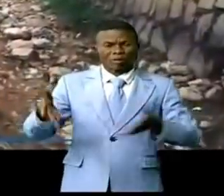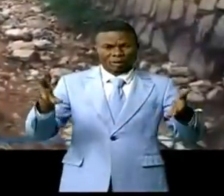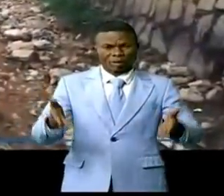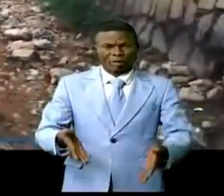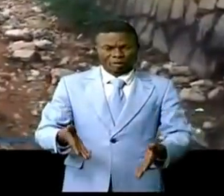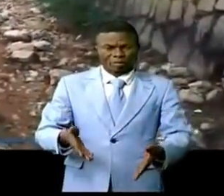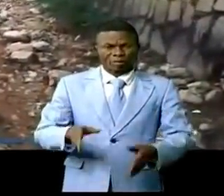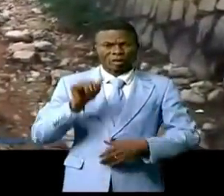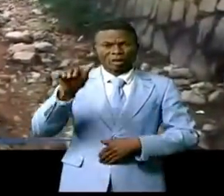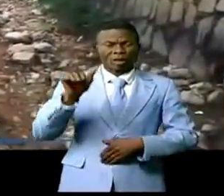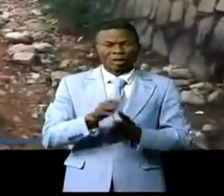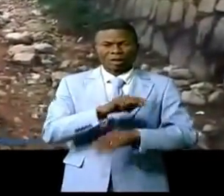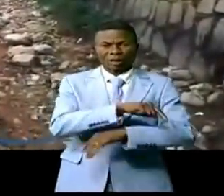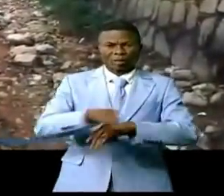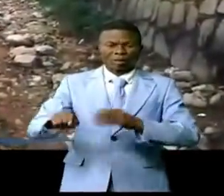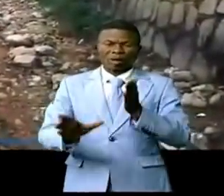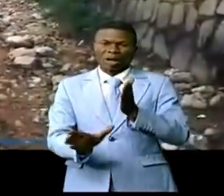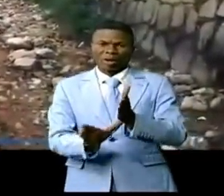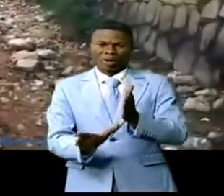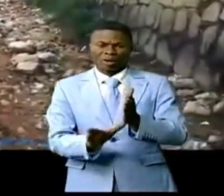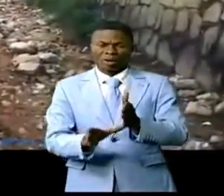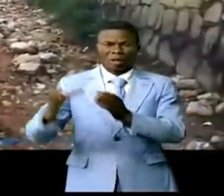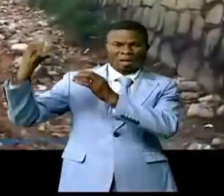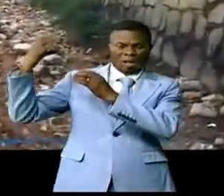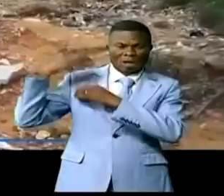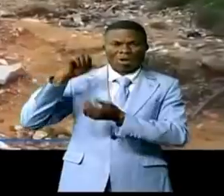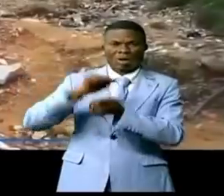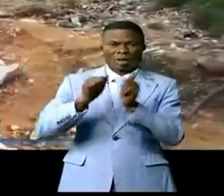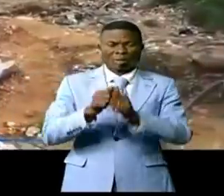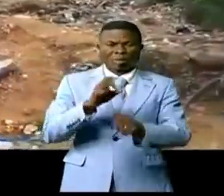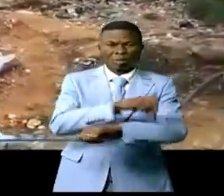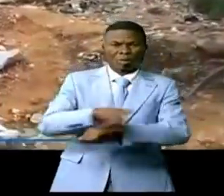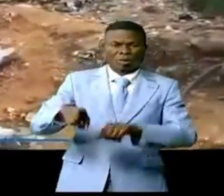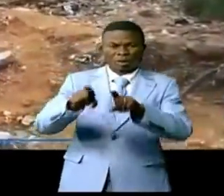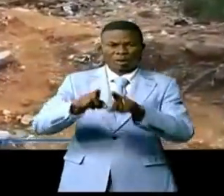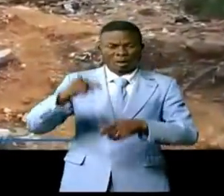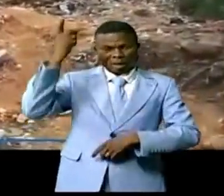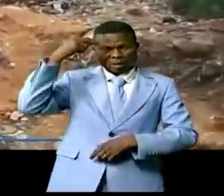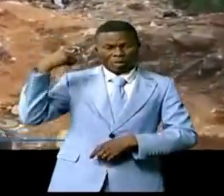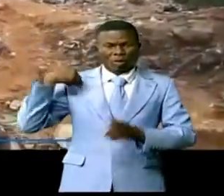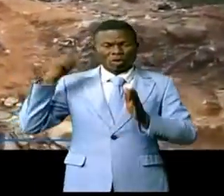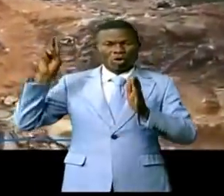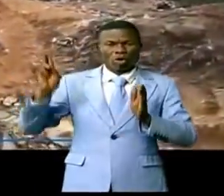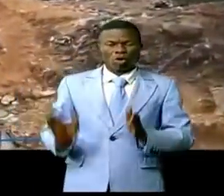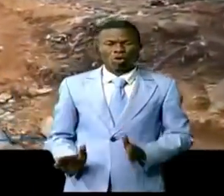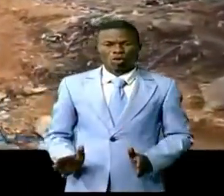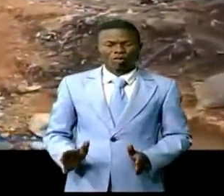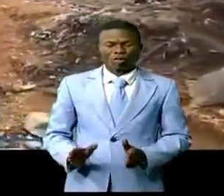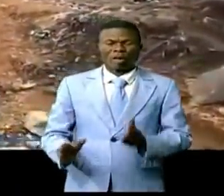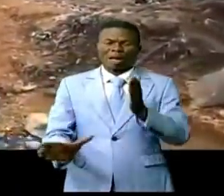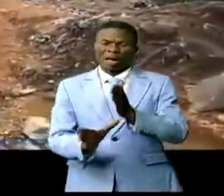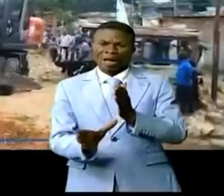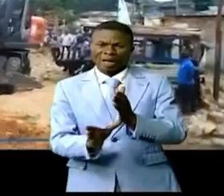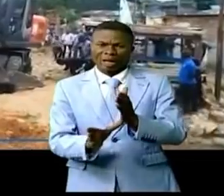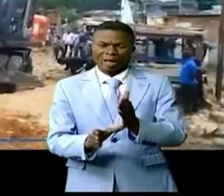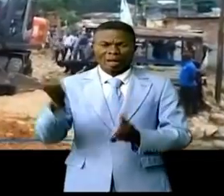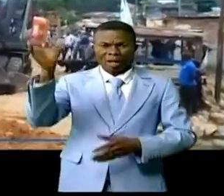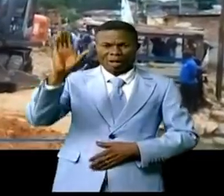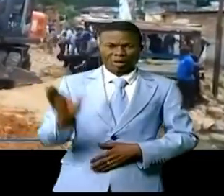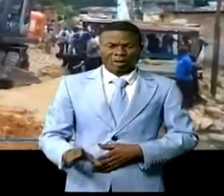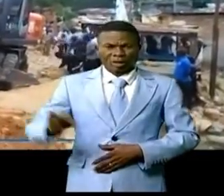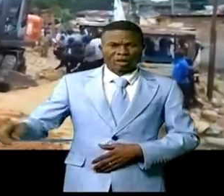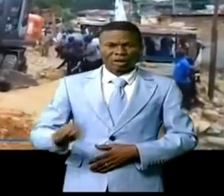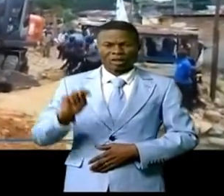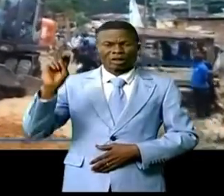les directeurs de cabinet adjoints, en charge des questions administratives et politiques du gouverneur ad intérim du Congo central, Jean-Pierre Ngoma